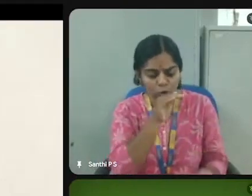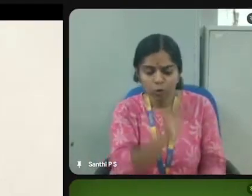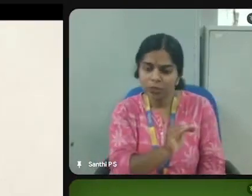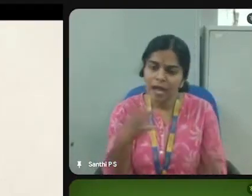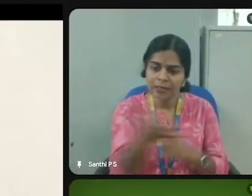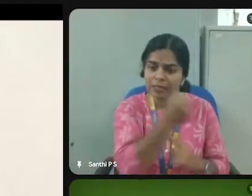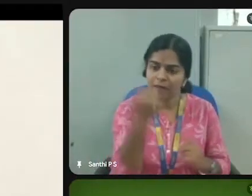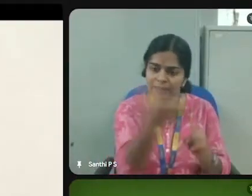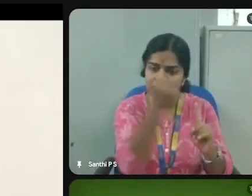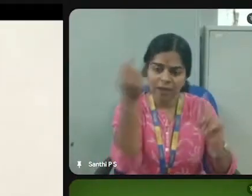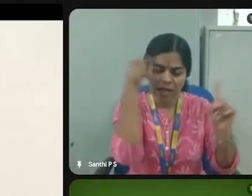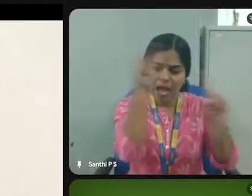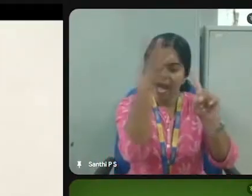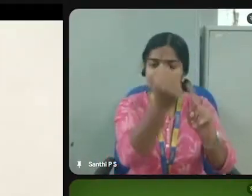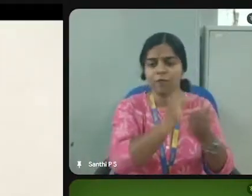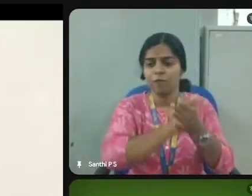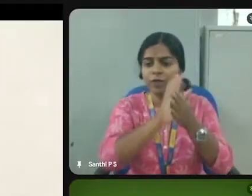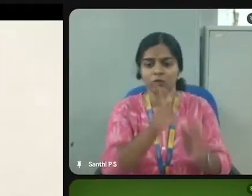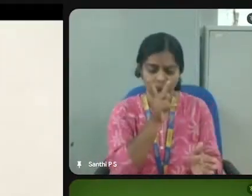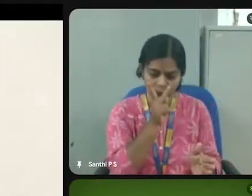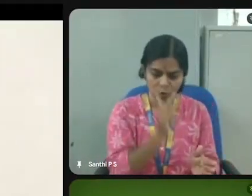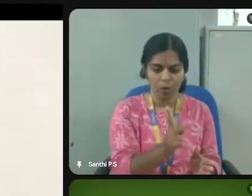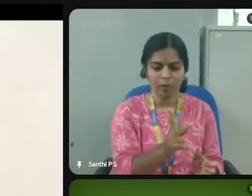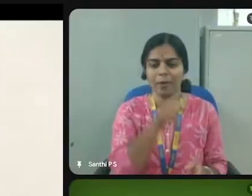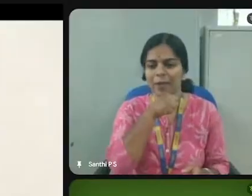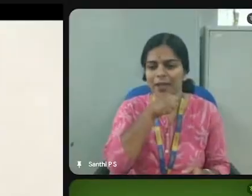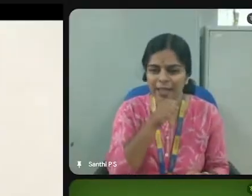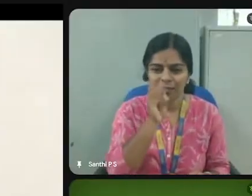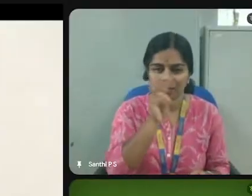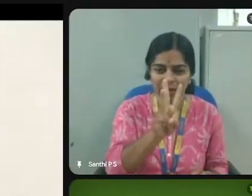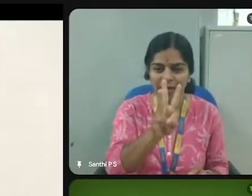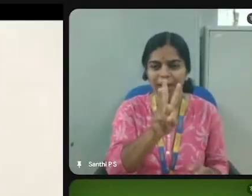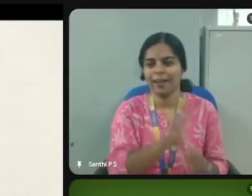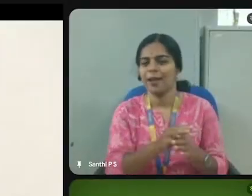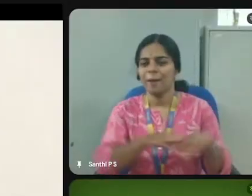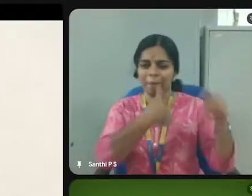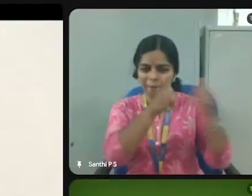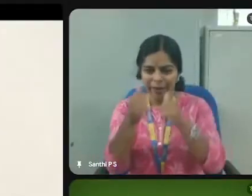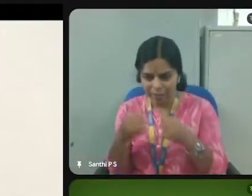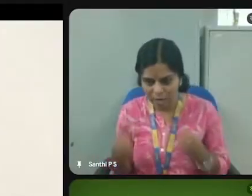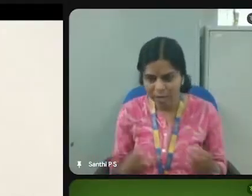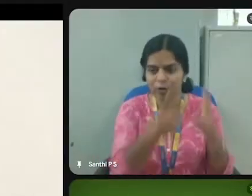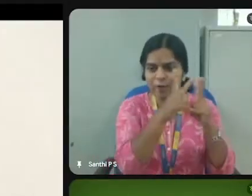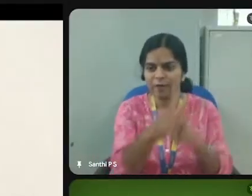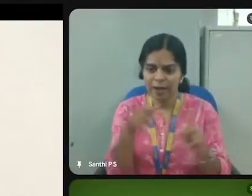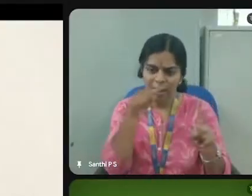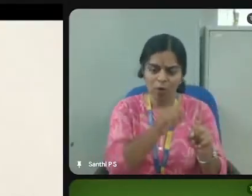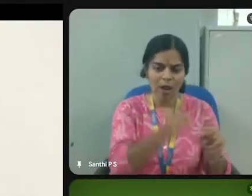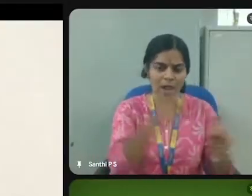എന്തെങ്കിലും മൈൽ സ്റ്റോൺ സ്കിപ്പ് ആയിട്ടുണ്ടെങ്കിൽ ആ കുട്ടിക്ക് നമ്മൾ പ്രത്യേക രീതിയിൽ അവർക്ക് റൈറ്റിംഗ് ഇതുപോലെയുള്ള